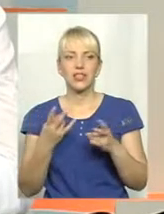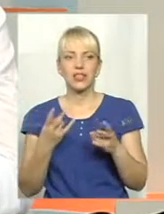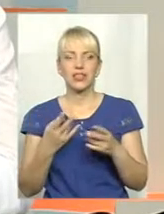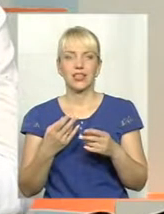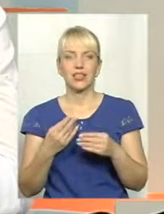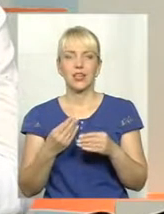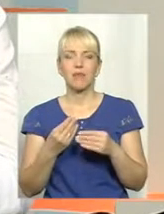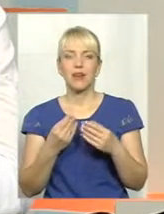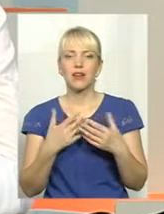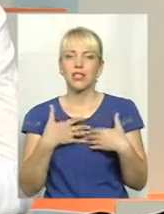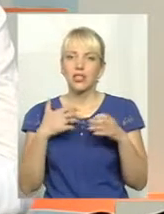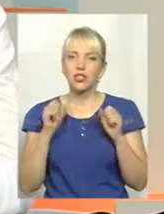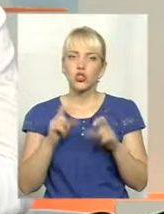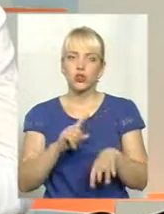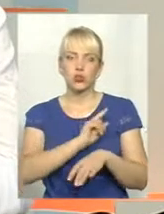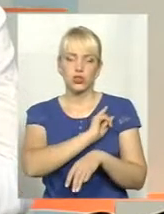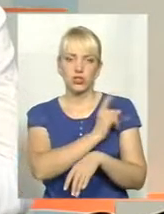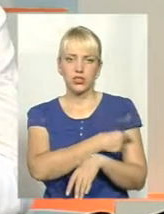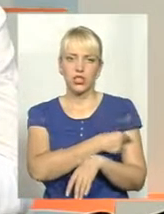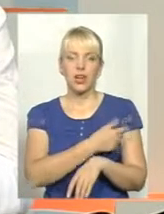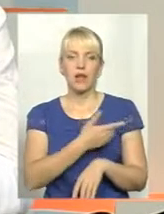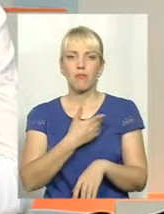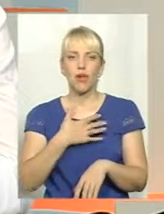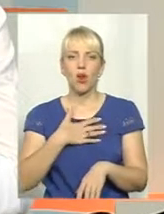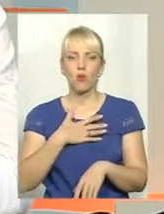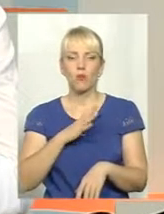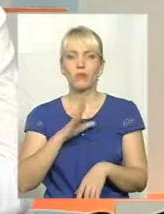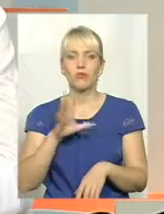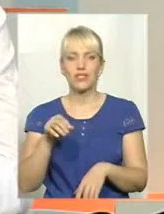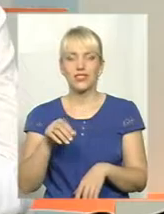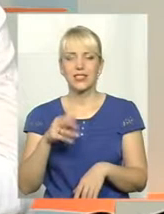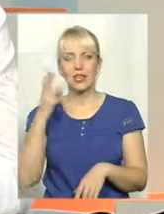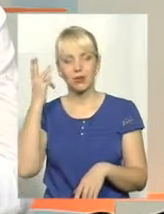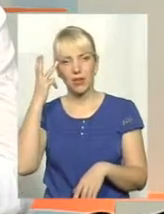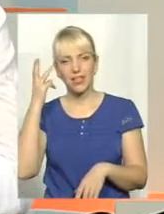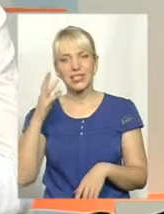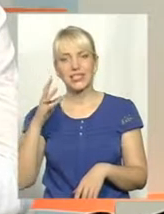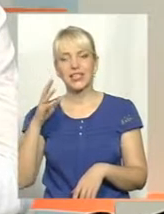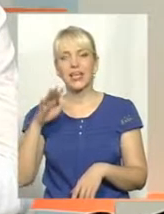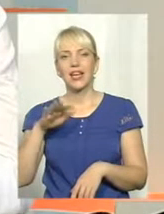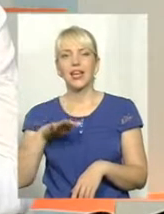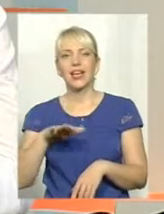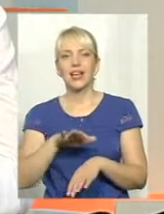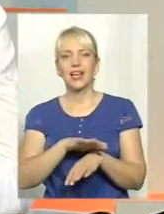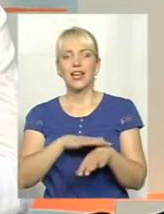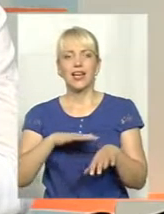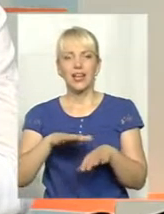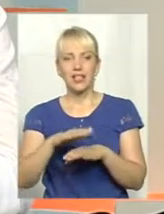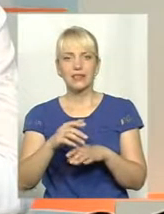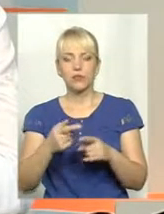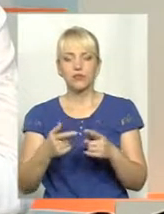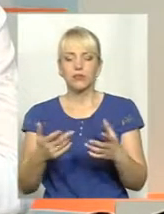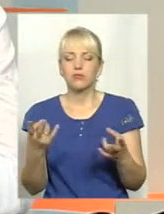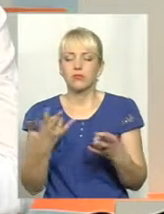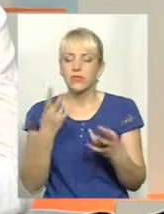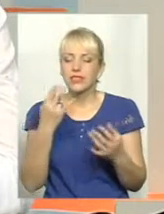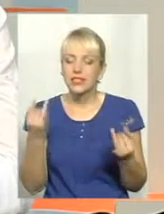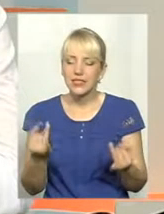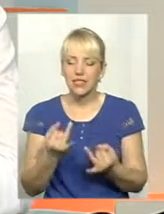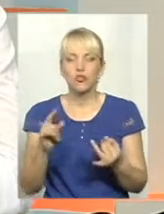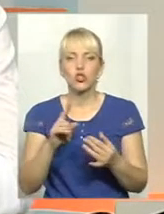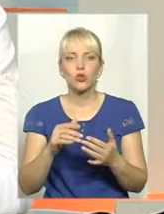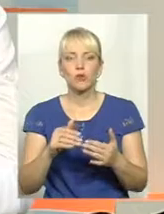треба багато зусиль різних. Проводити і рекламні, і інформаційні кампанії, людям треба роз'яснювати. Ну і,